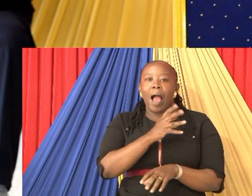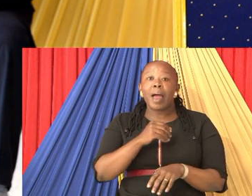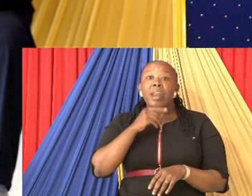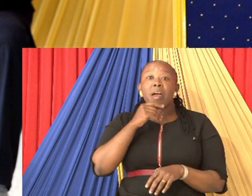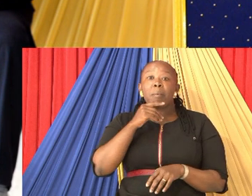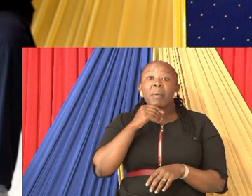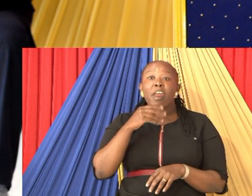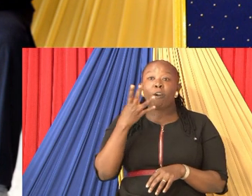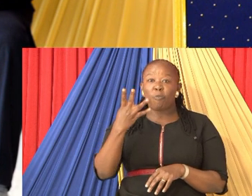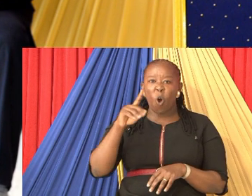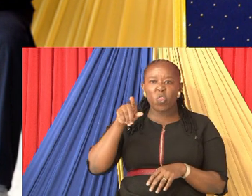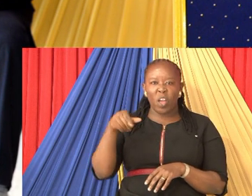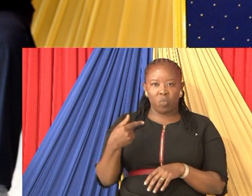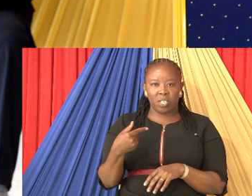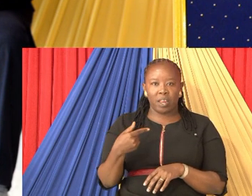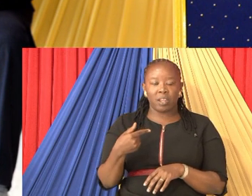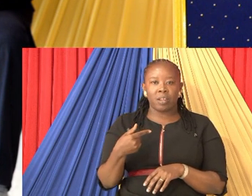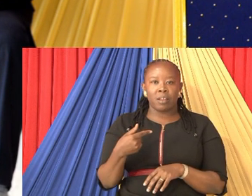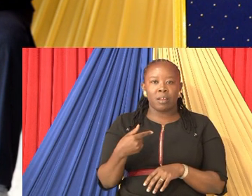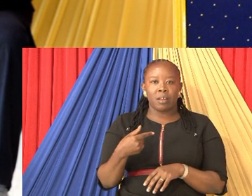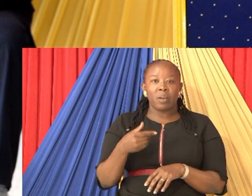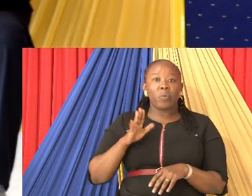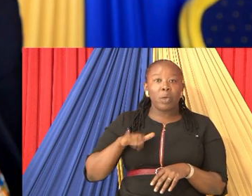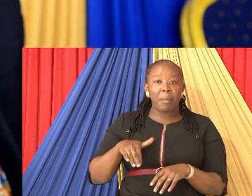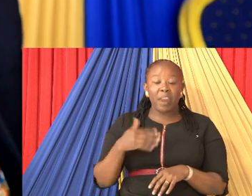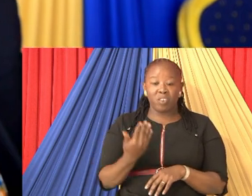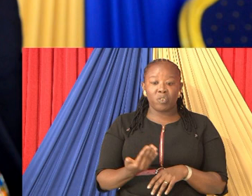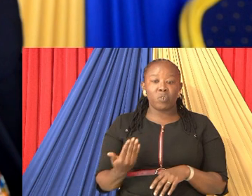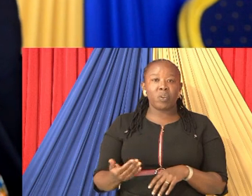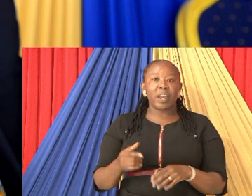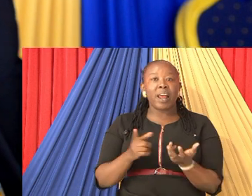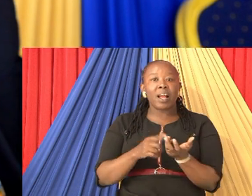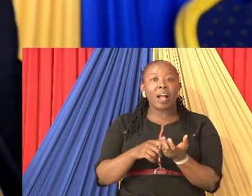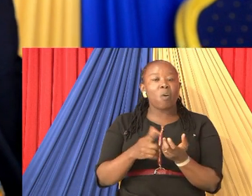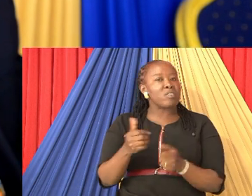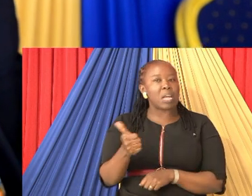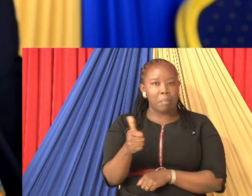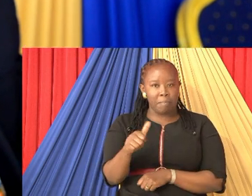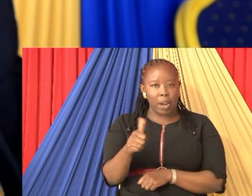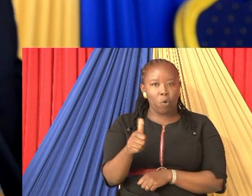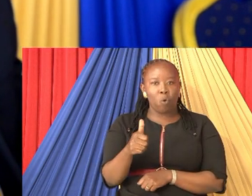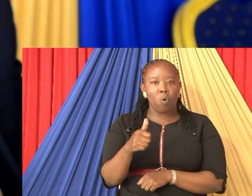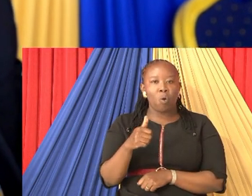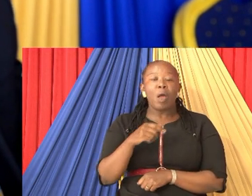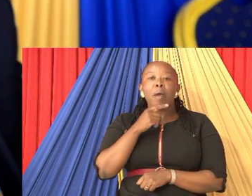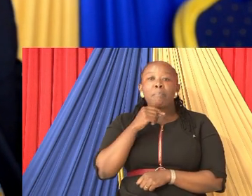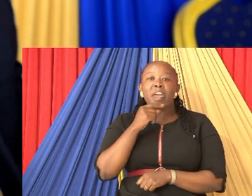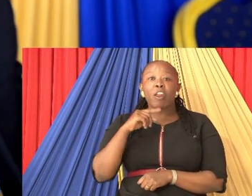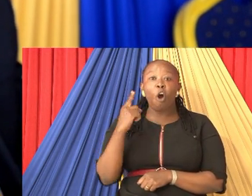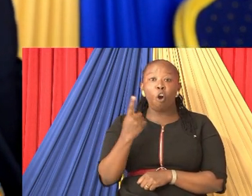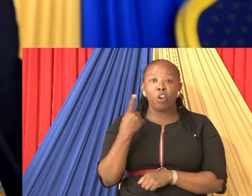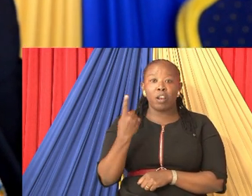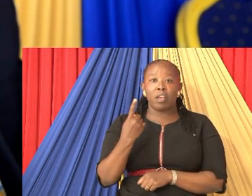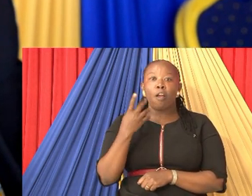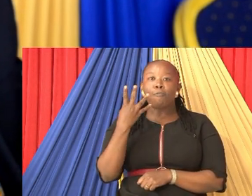walikuwa ni 4000 bila kuhesabu wanawake na watoto. Waliohesabika ni wanaume. Na unajua